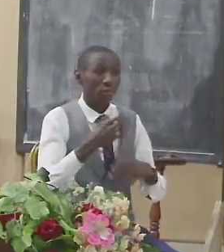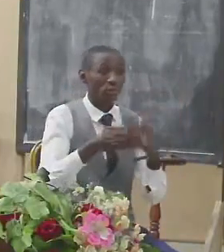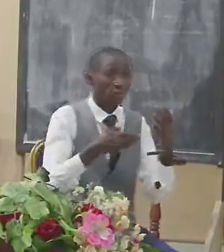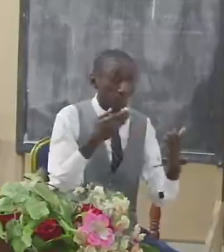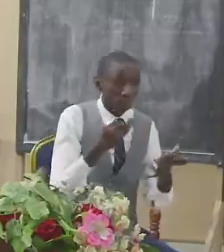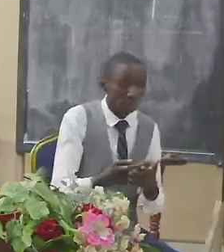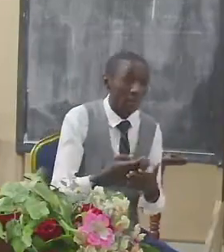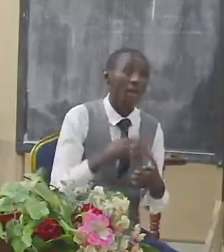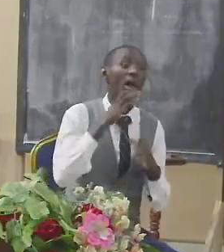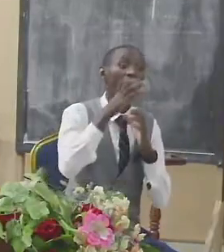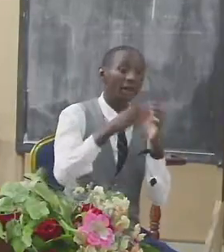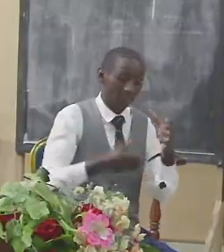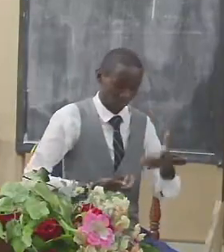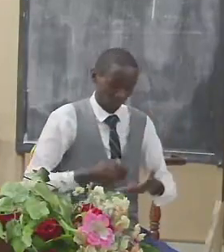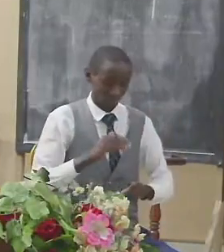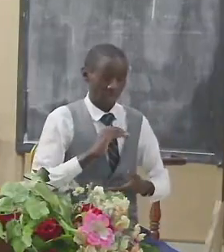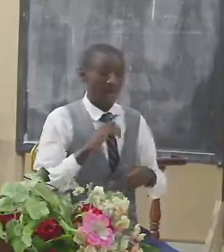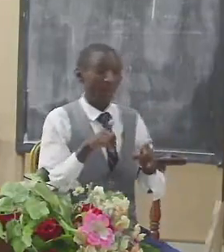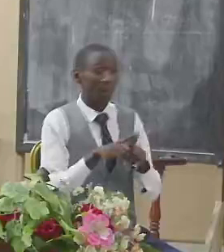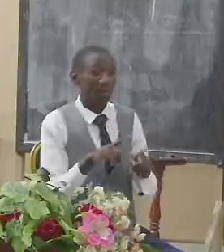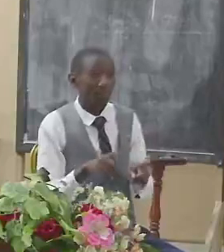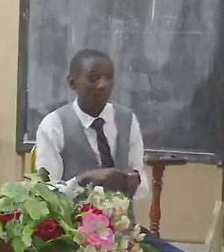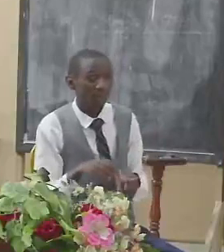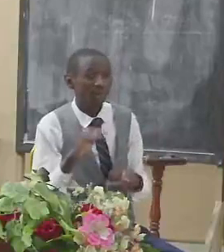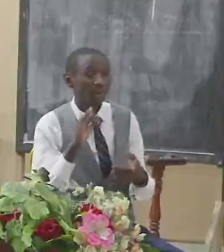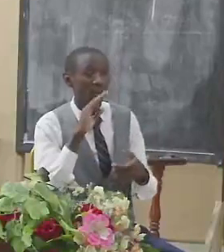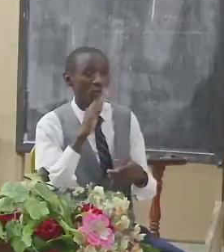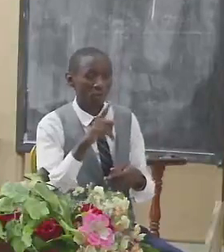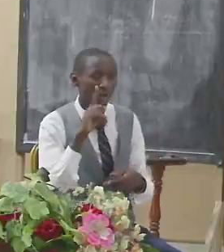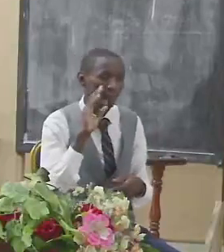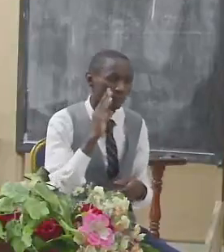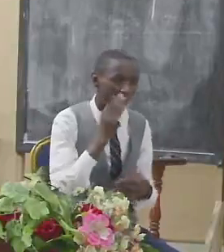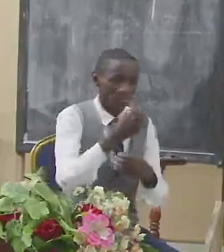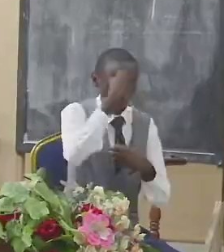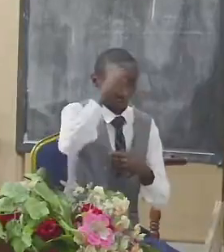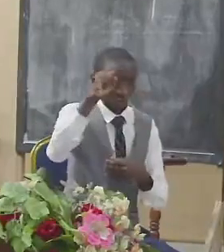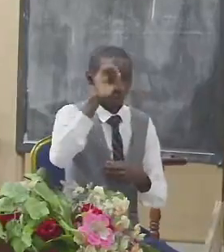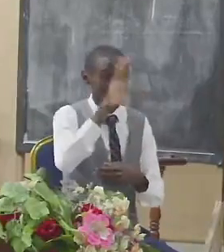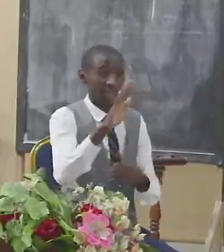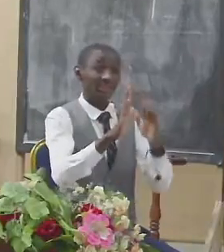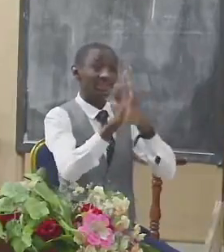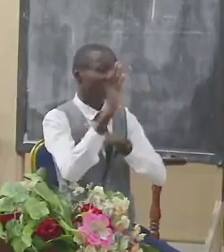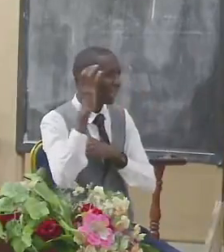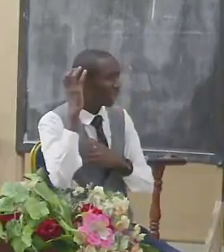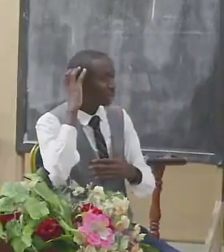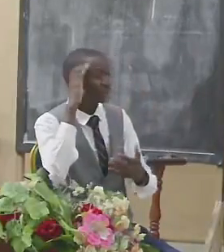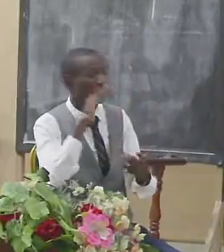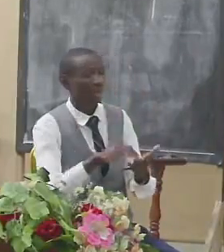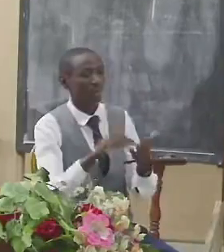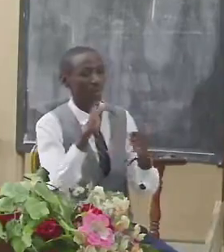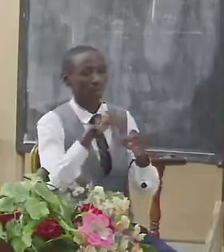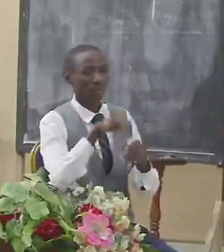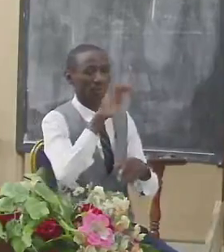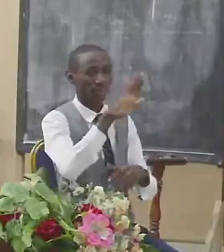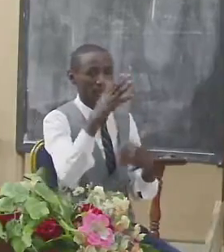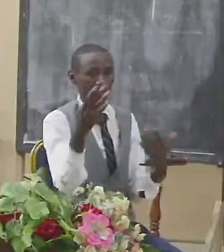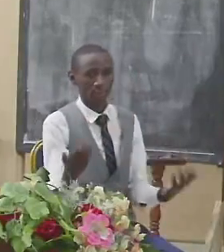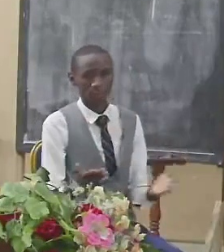de brebis. Ya kondoo. Les fruits de ta désobéissance. Matunda ya kutokutii yako. Dieu les entend encore. Mungu angali naisikia.